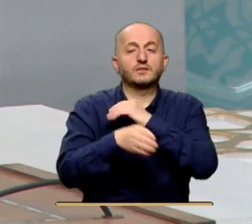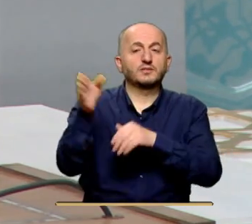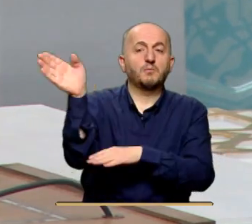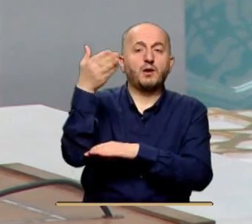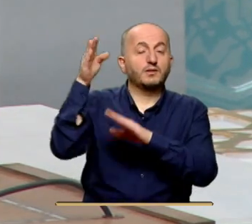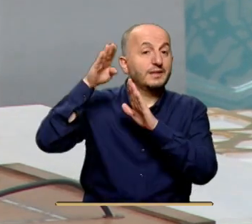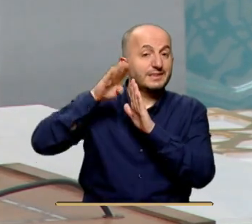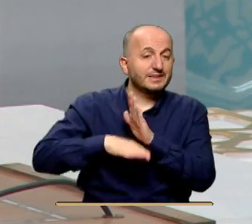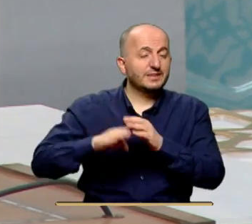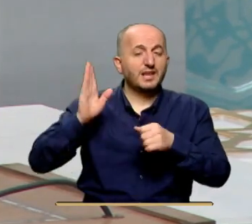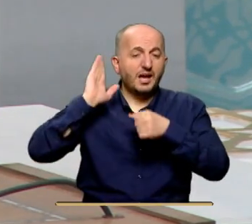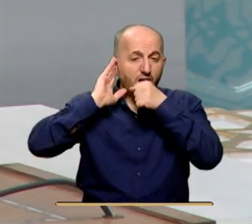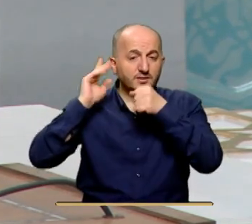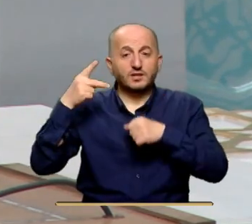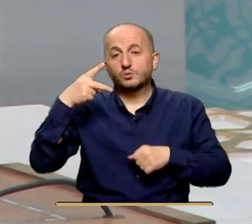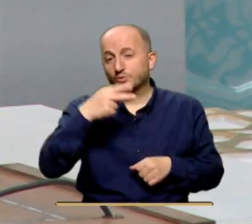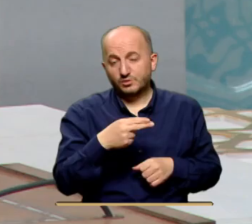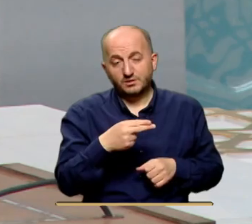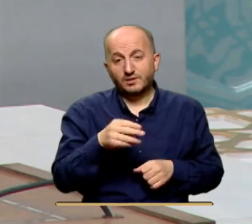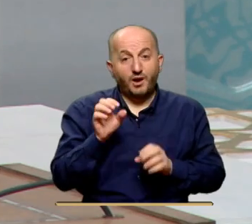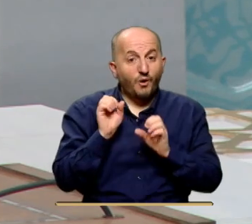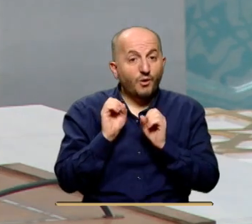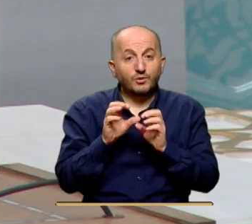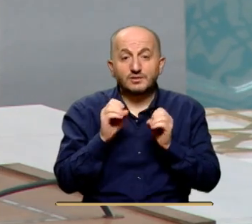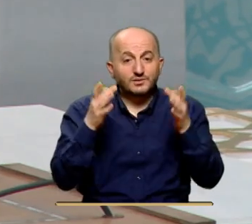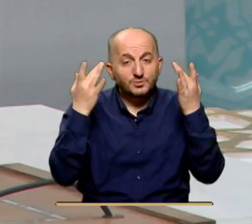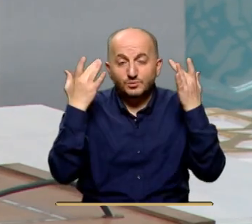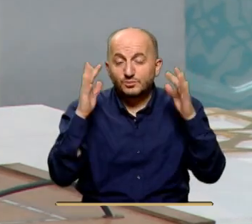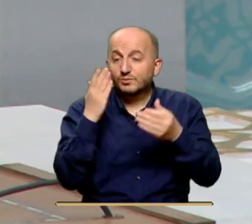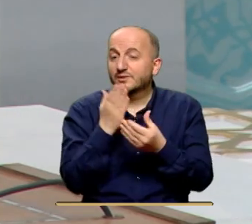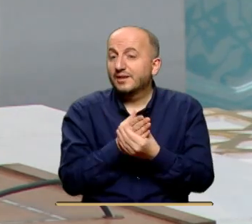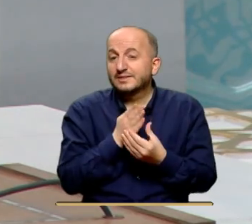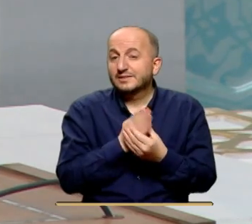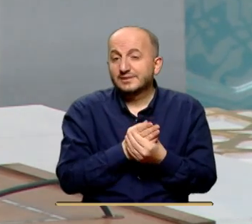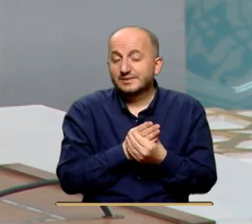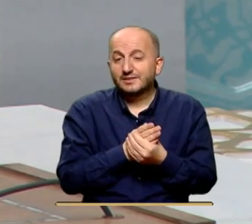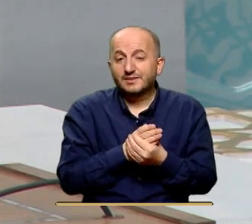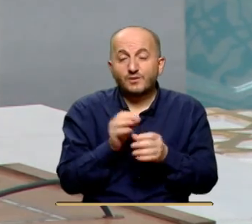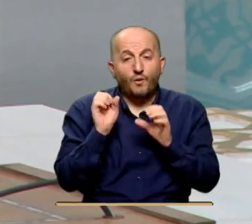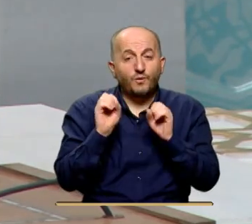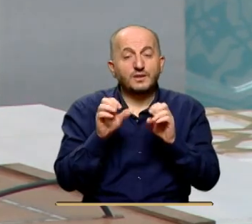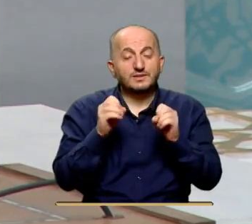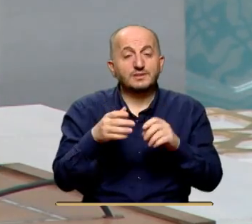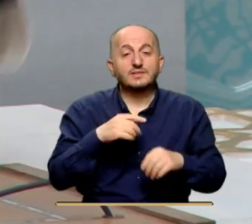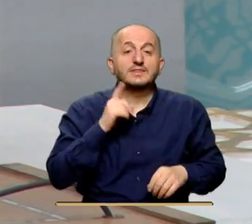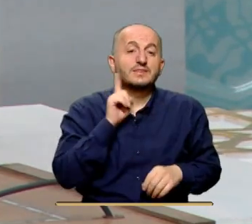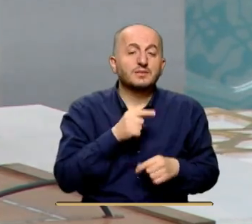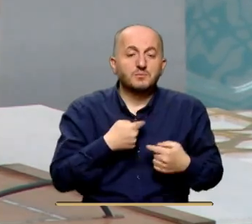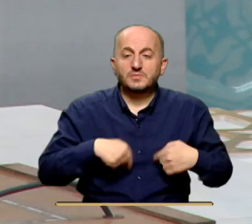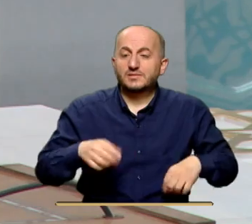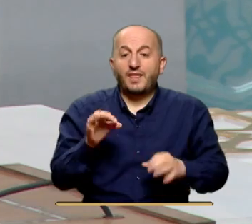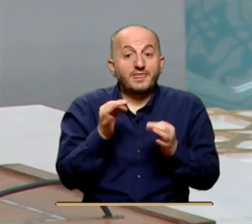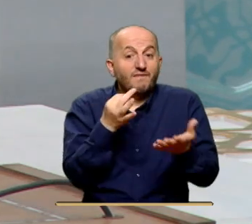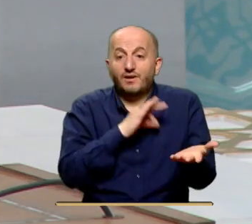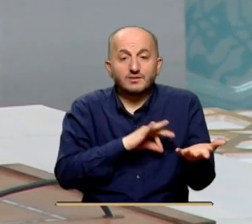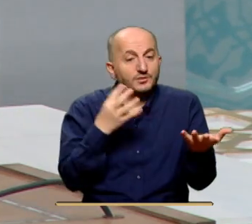inerse, ezan susarsa, öğrettiğin medeniyet dersinin, öğrettiğin yabancı dilin bize ne faydası